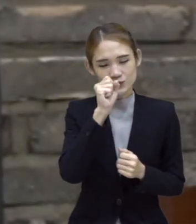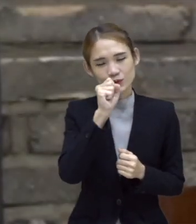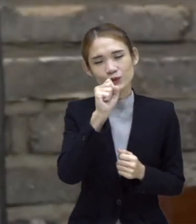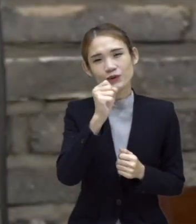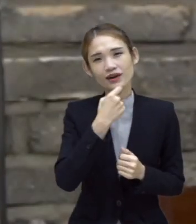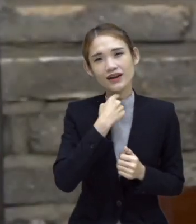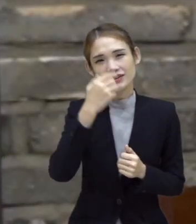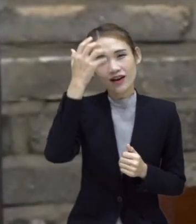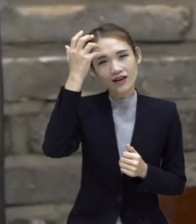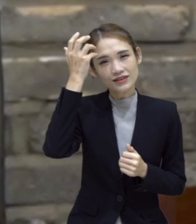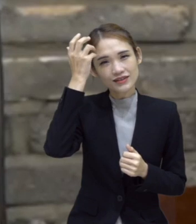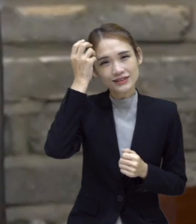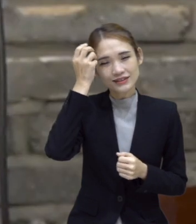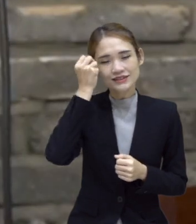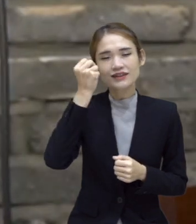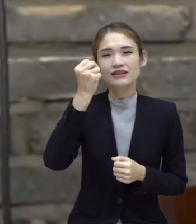좋았던